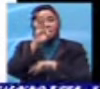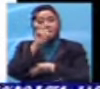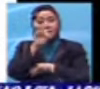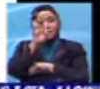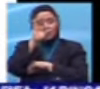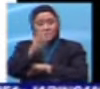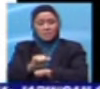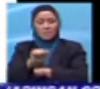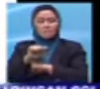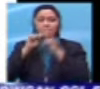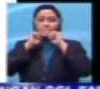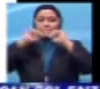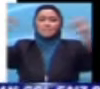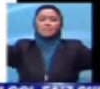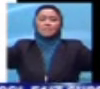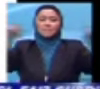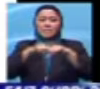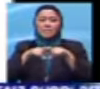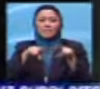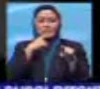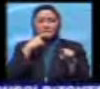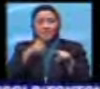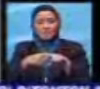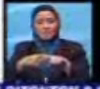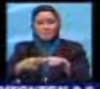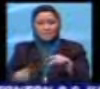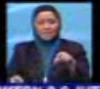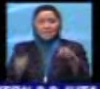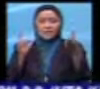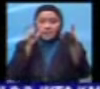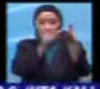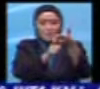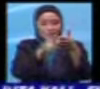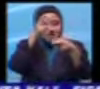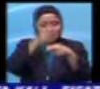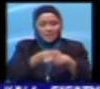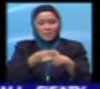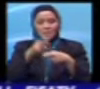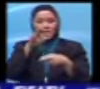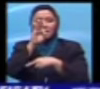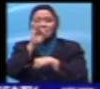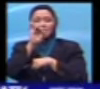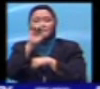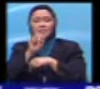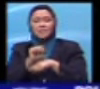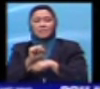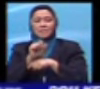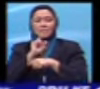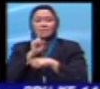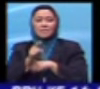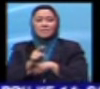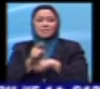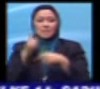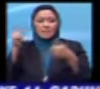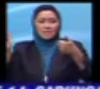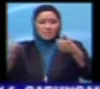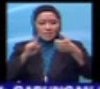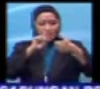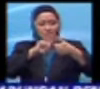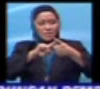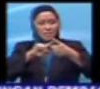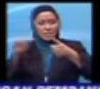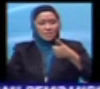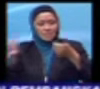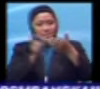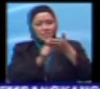tiga calon akhir yang bakal merebut anugerah terbabit. Turut tercalon dalam tiga terbaik pemain bola sepak wanita bawah 17